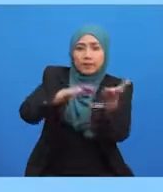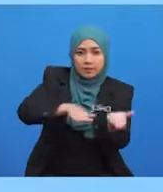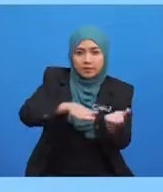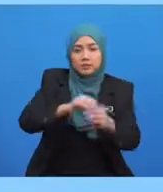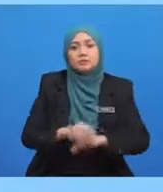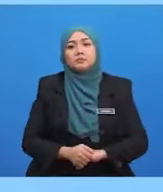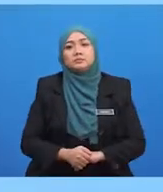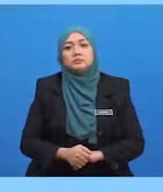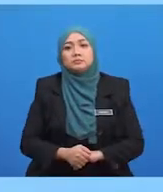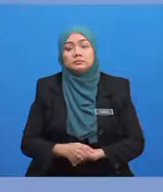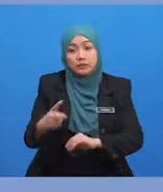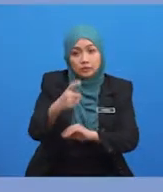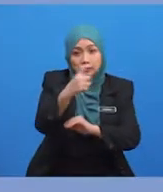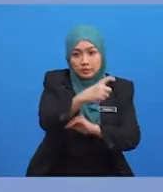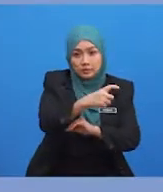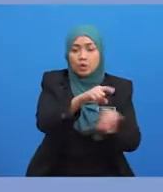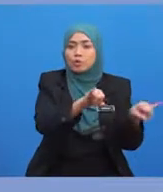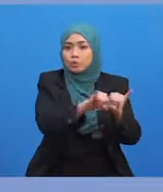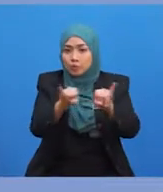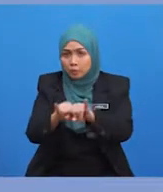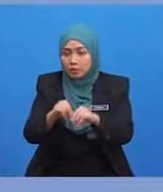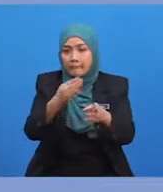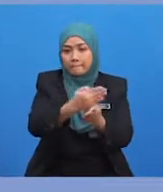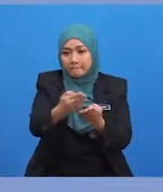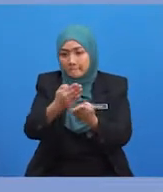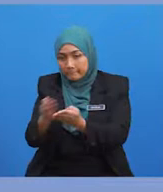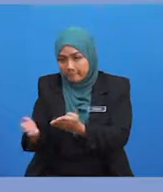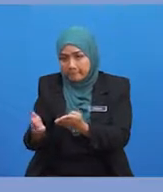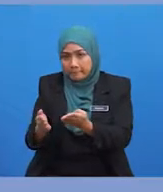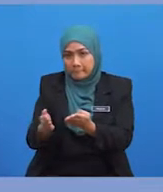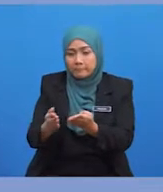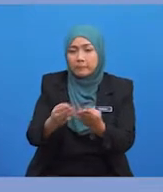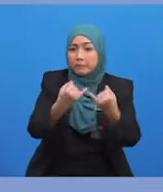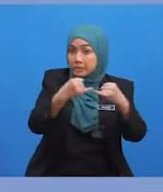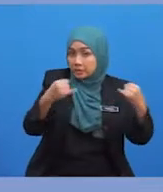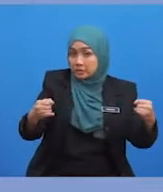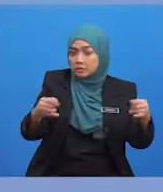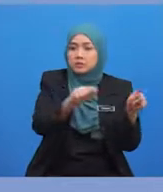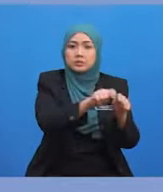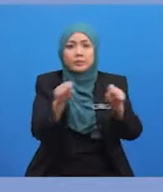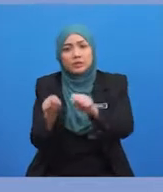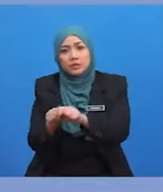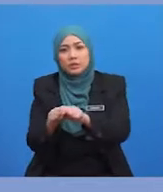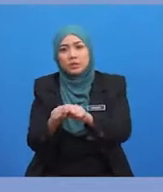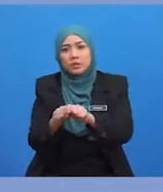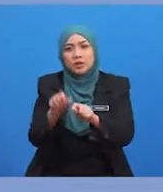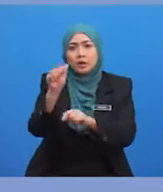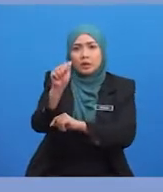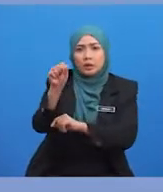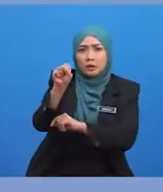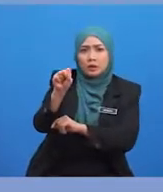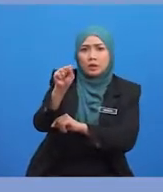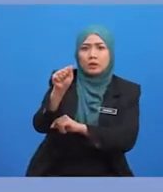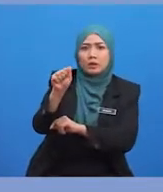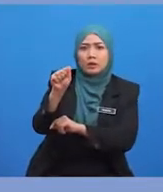Mikroorganisma kedua pula adalah virus. Virus lebih halus dari mikroorganisma yang